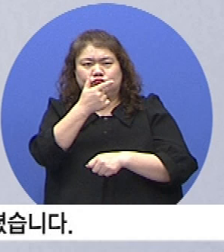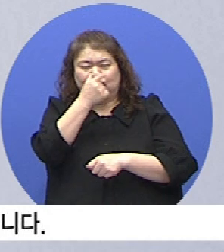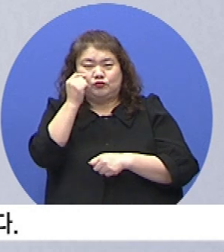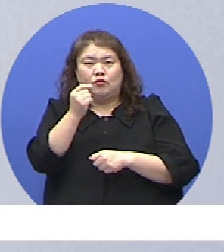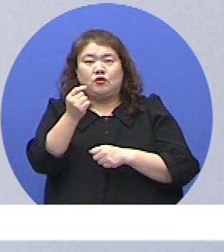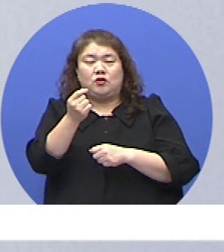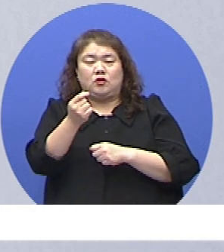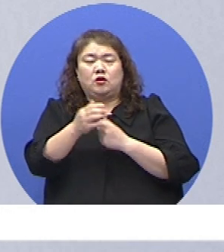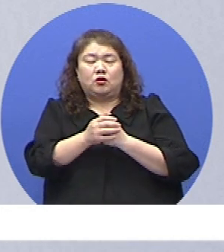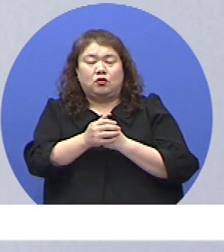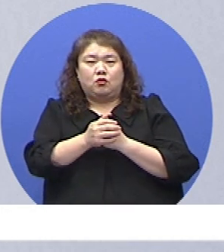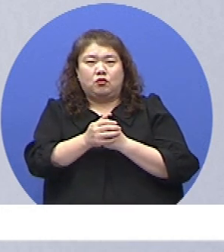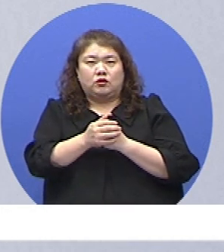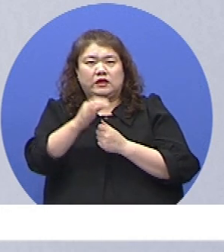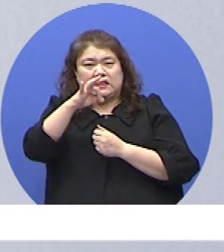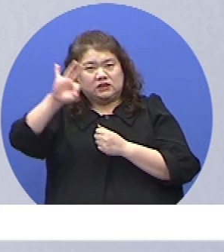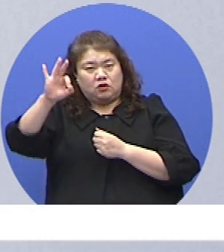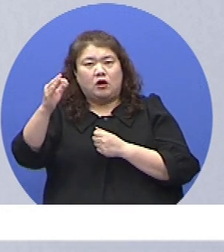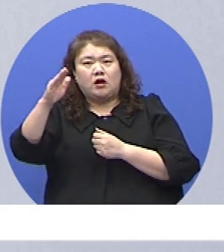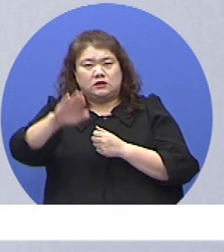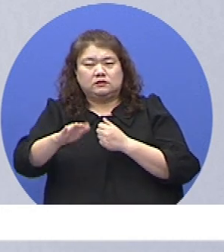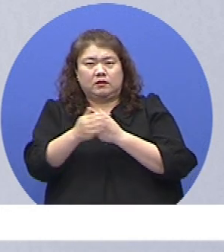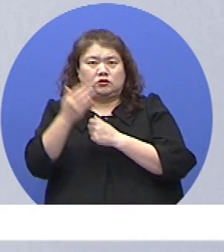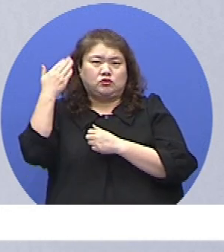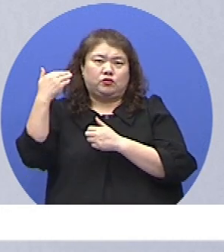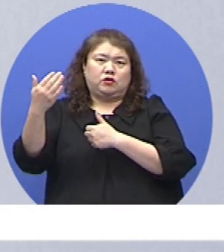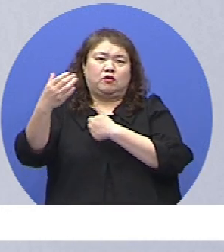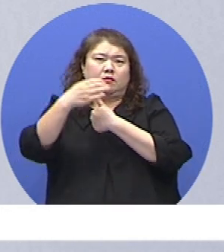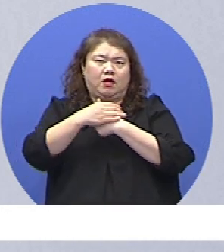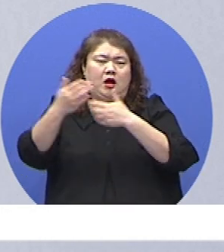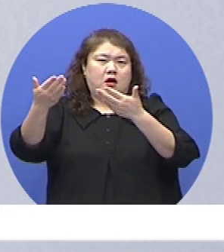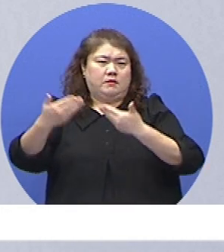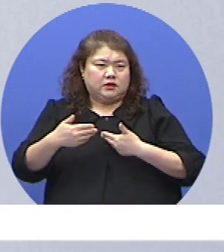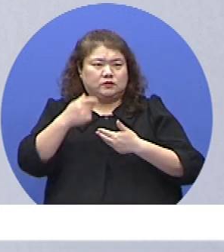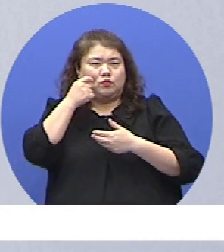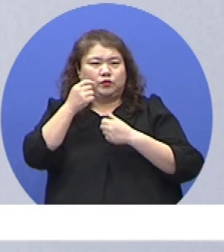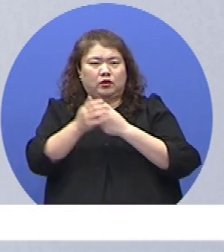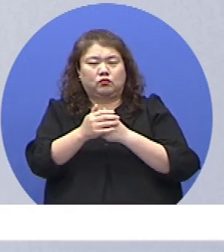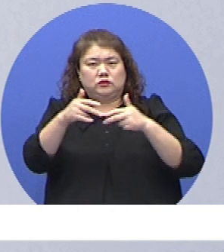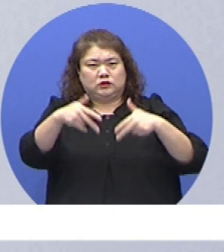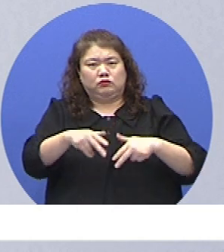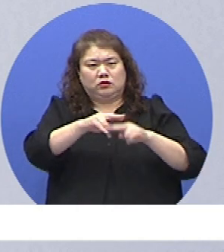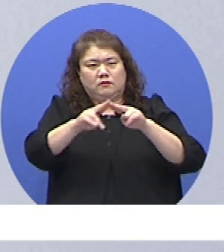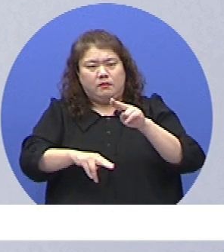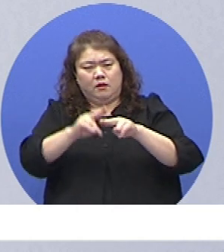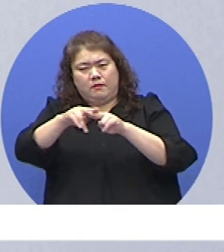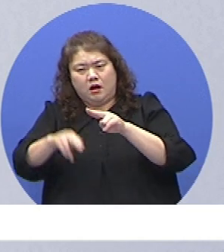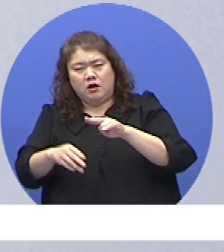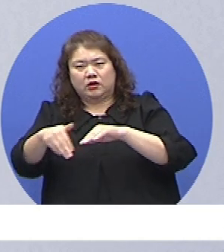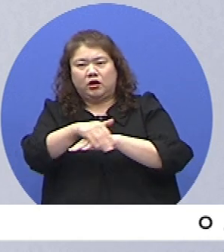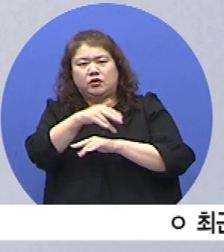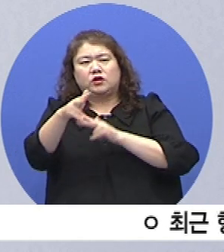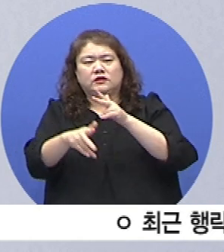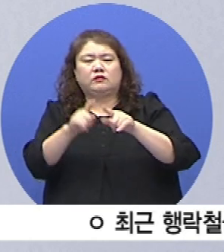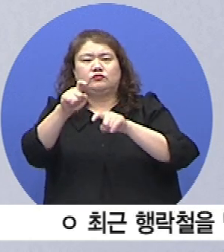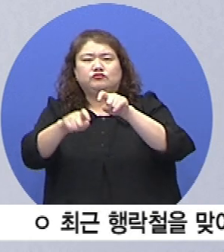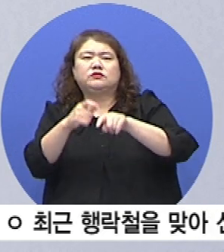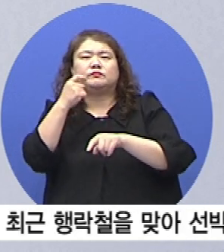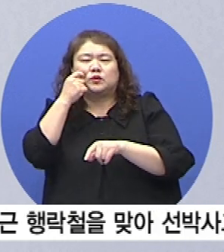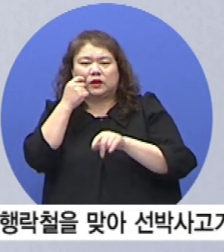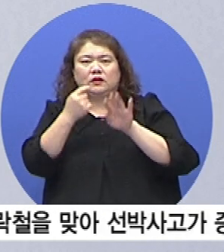단체로부터 제대로 인수인계를 받지 못했고 직원들의 잦은 이직으로 계획했던 사업을 추진하지